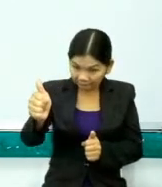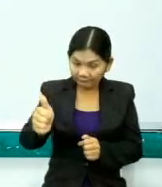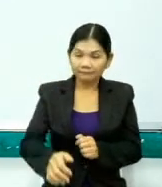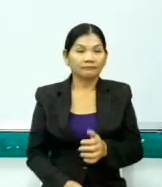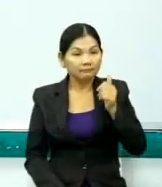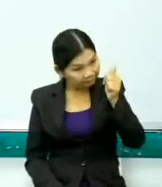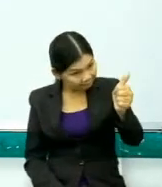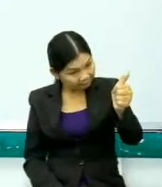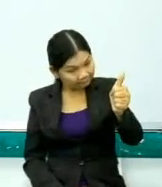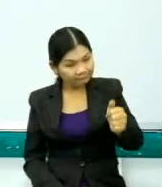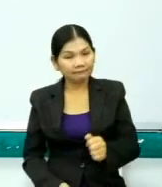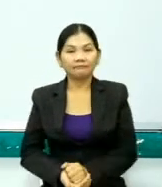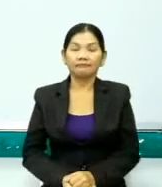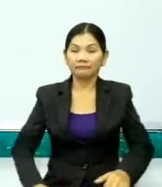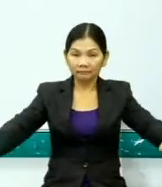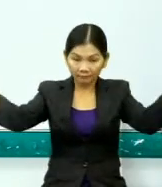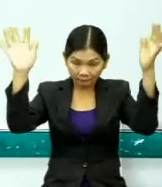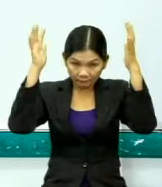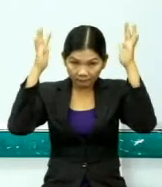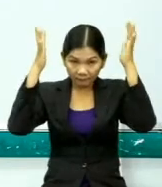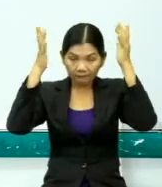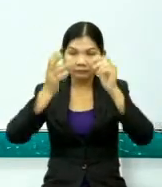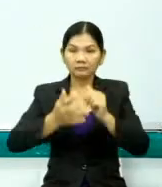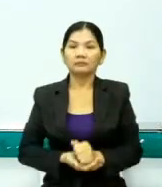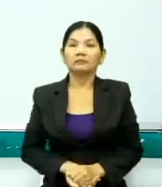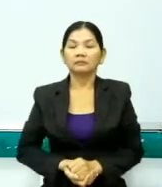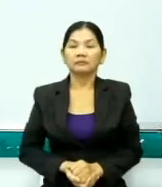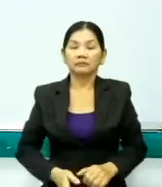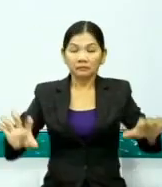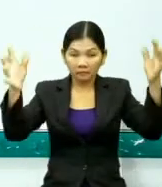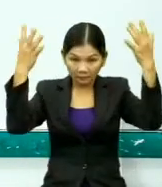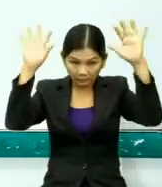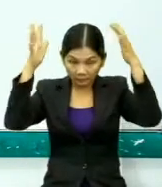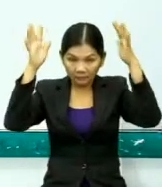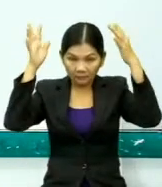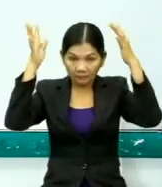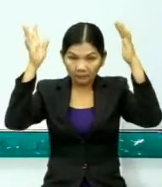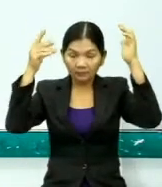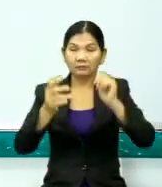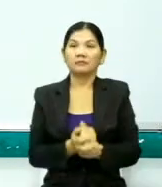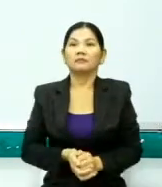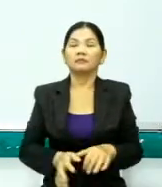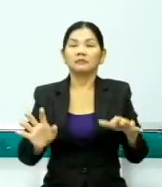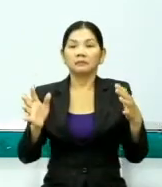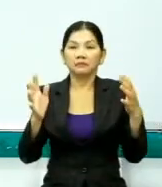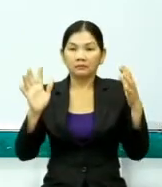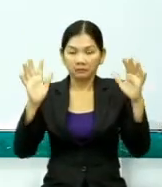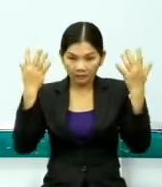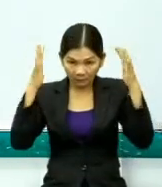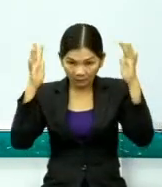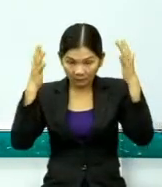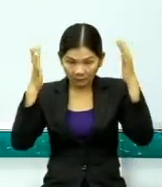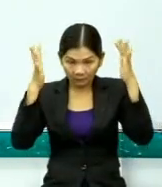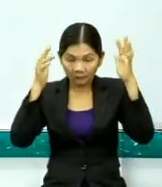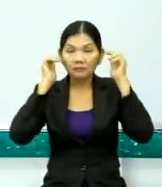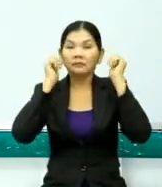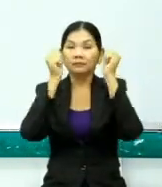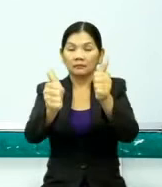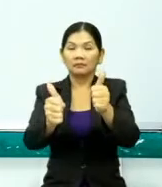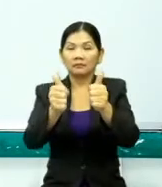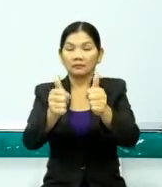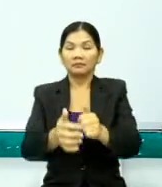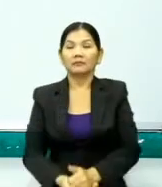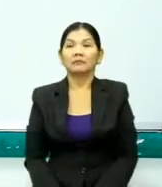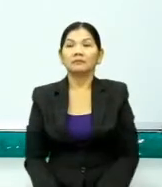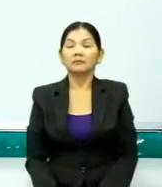trình khốn nè khốn nó kẹt đai ở chà chun con muối tí bầy muối tí